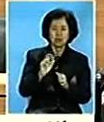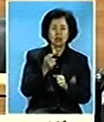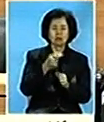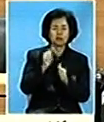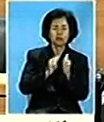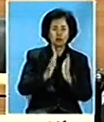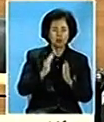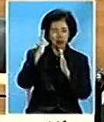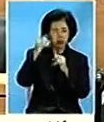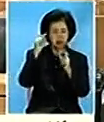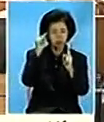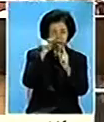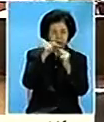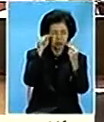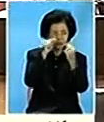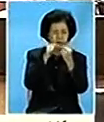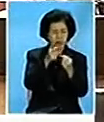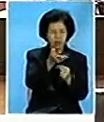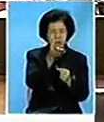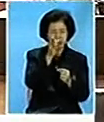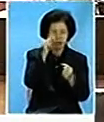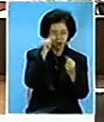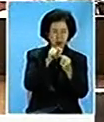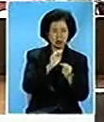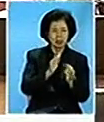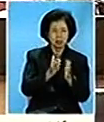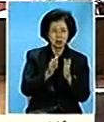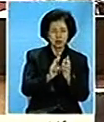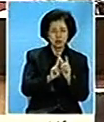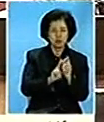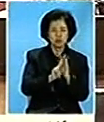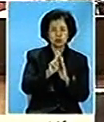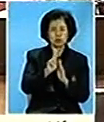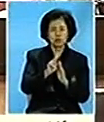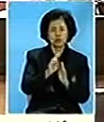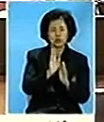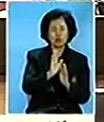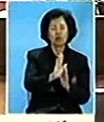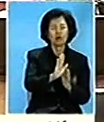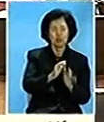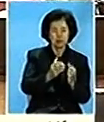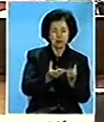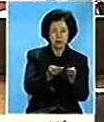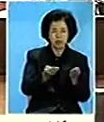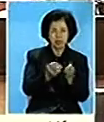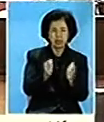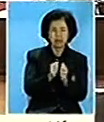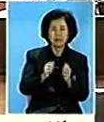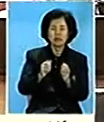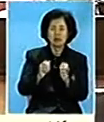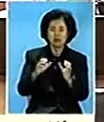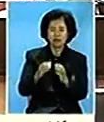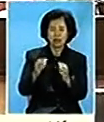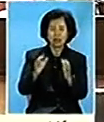งกันว่านั่นคือจุดมุ่งหมายสูงสุดของเราทั้งฝ่ายบริหารและฝ่ายนิติบัญญัตินะครับท่านประธาน